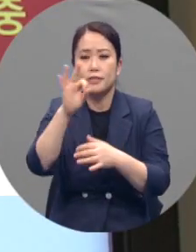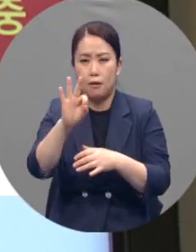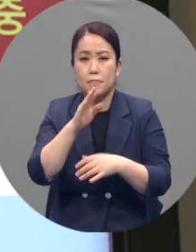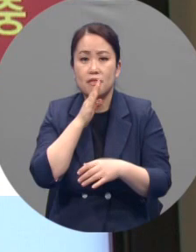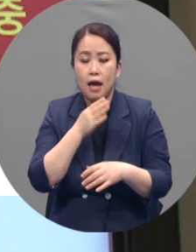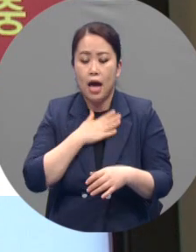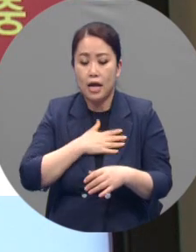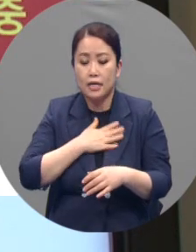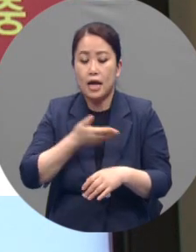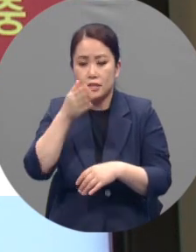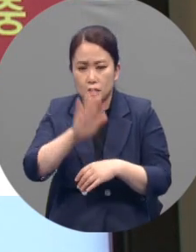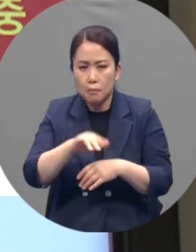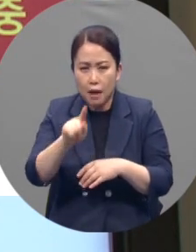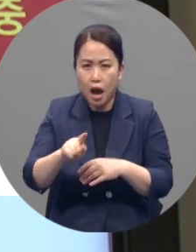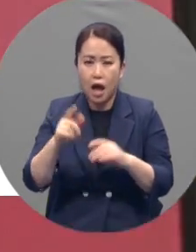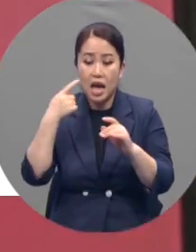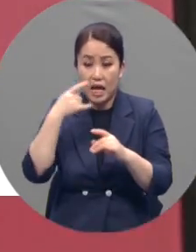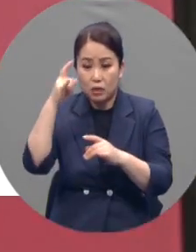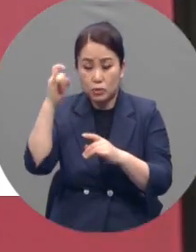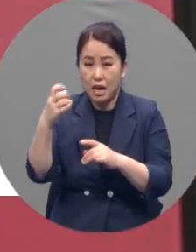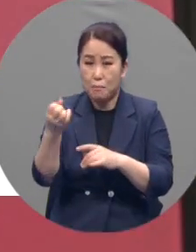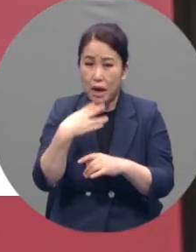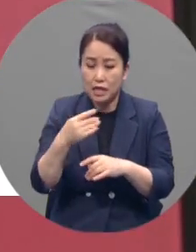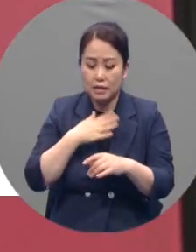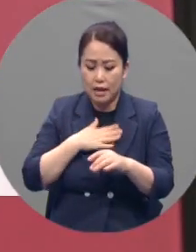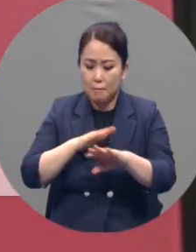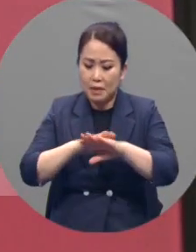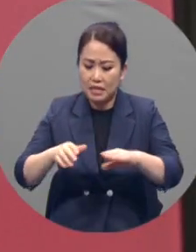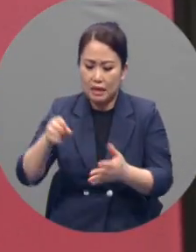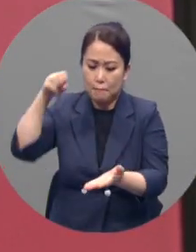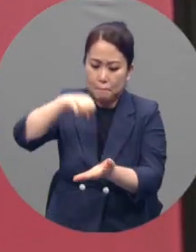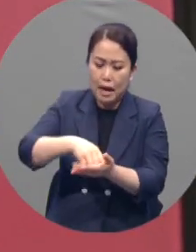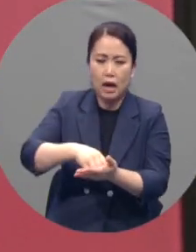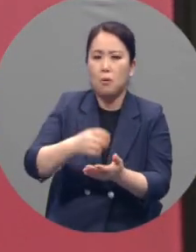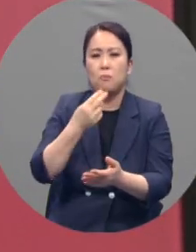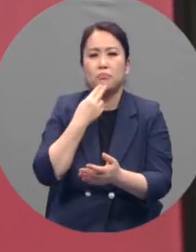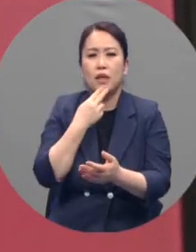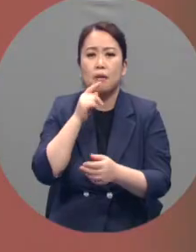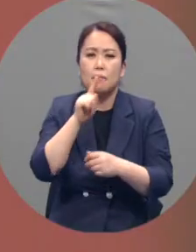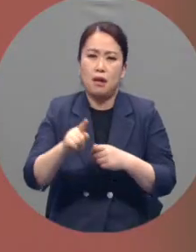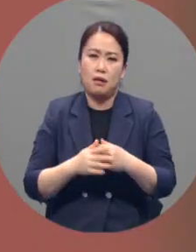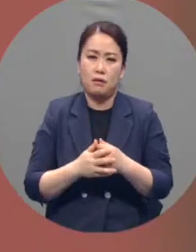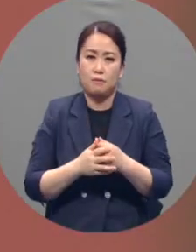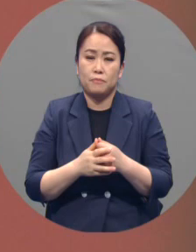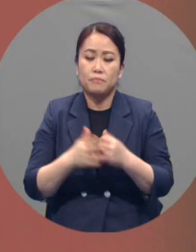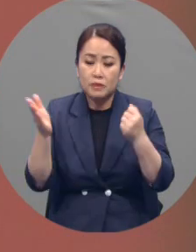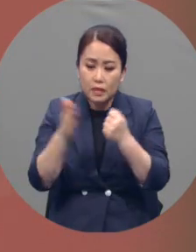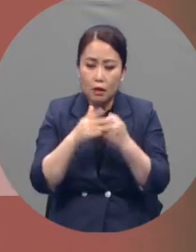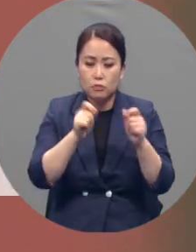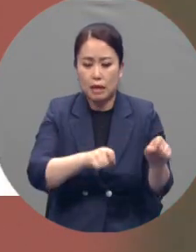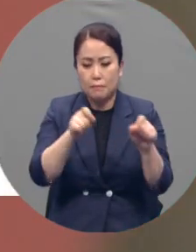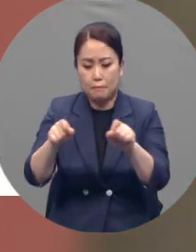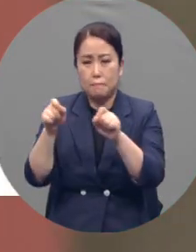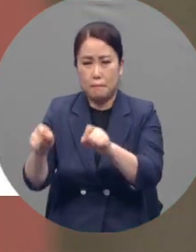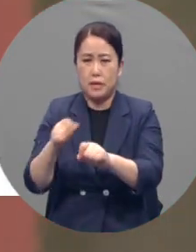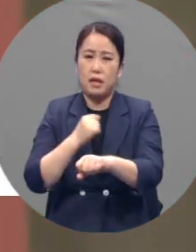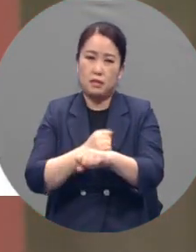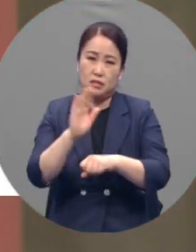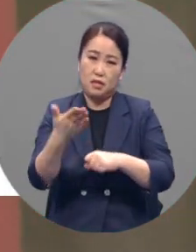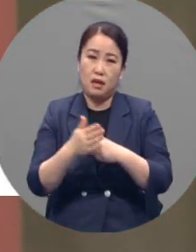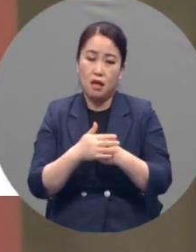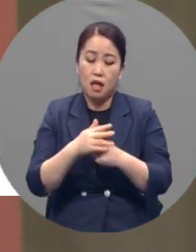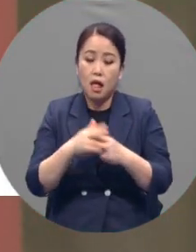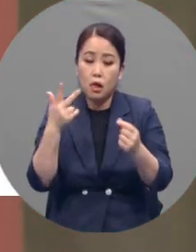바닥에 떨어뜨린 적이 없다며 업무상 과실치상 혐의를 전면 부인했기 때문입니다. 그동안 검찰은 7차례에